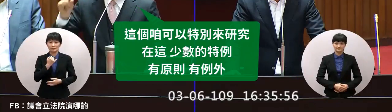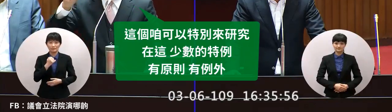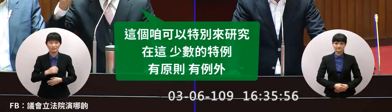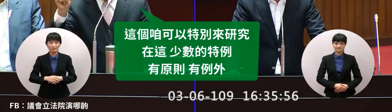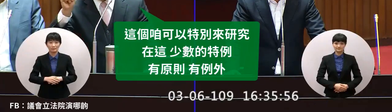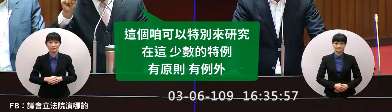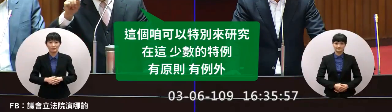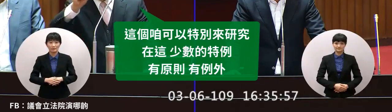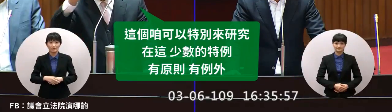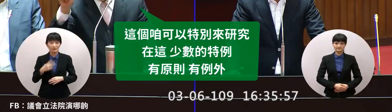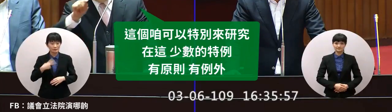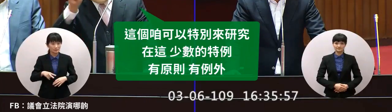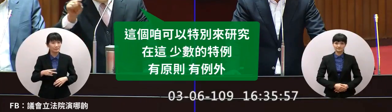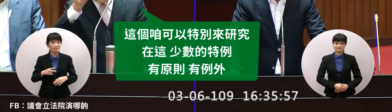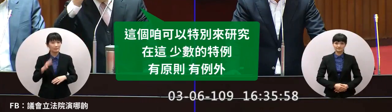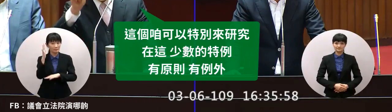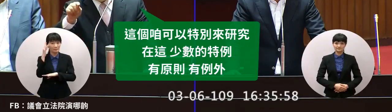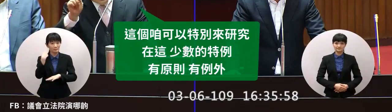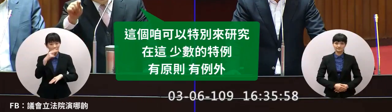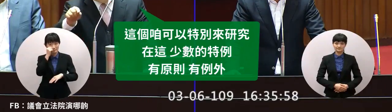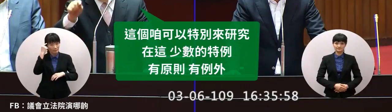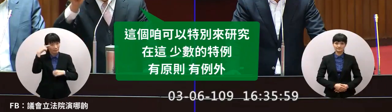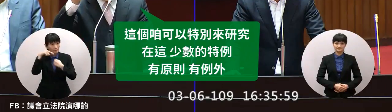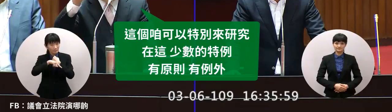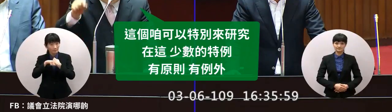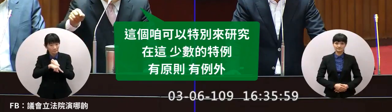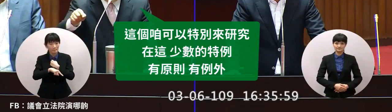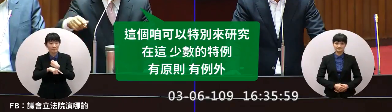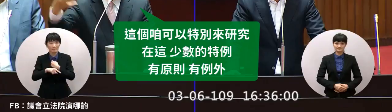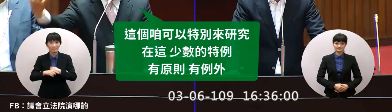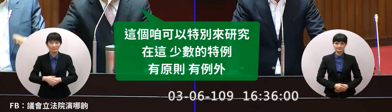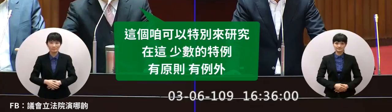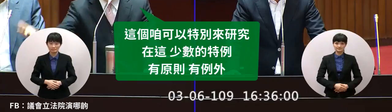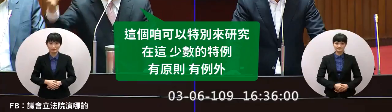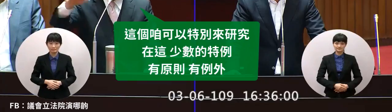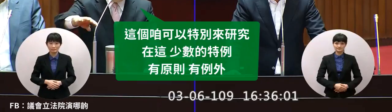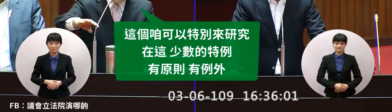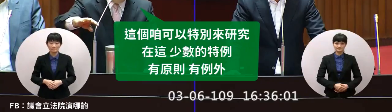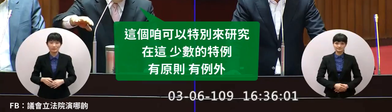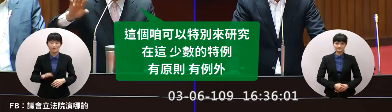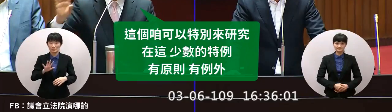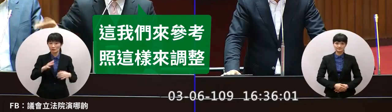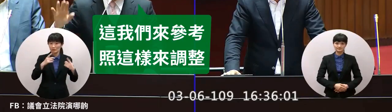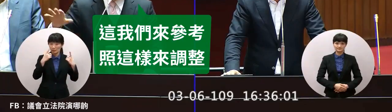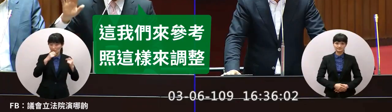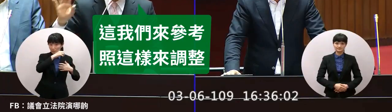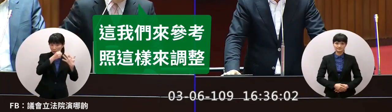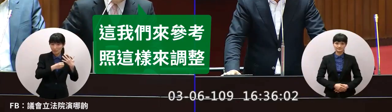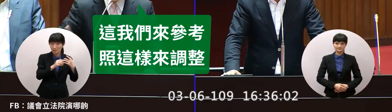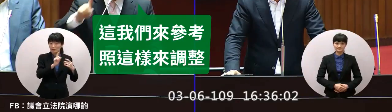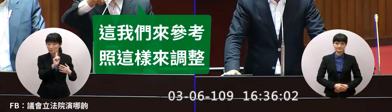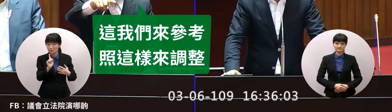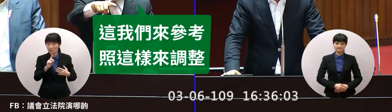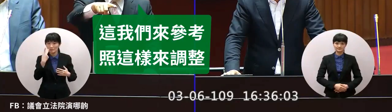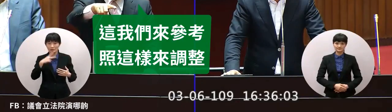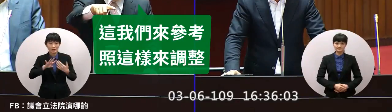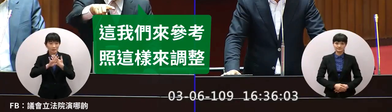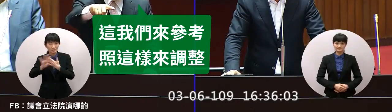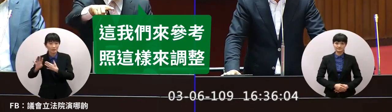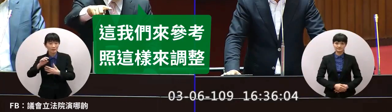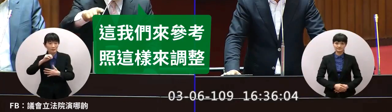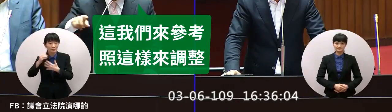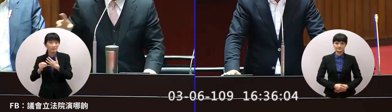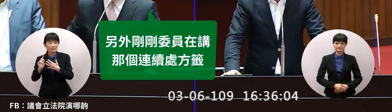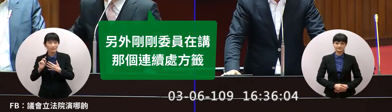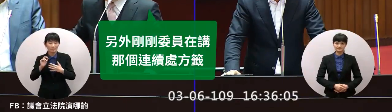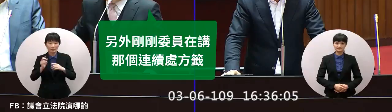這个咱会当特别来研究，伫这少数的即个特例，有原则，有例外，即咱来参考，照安来